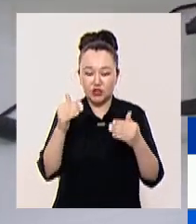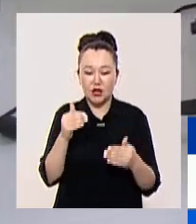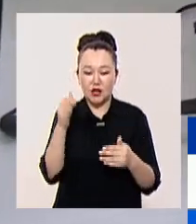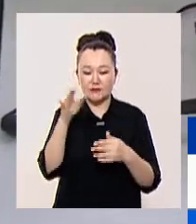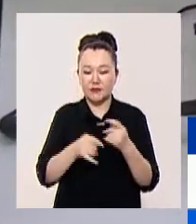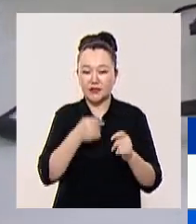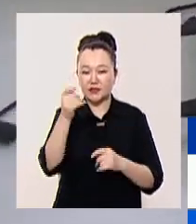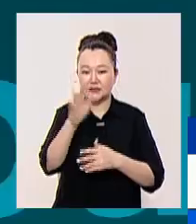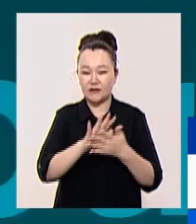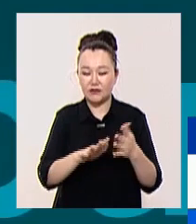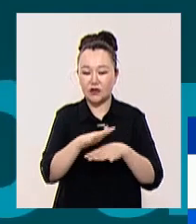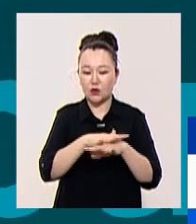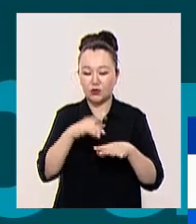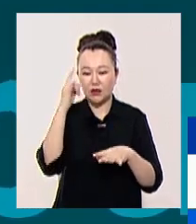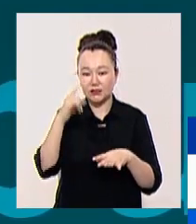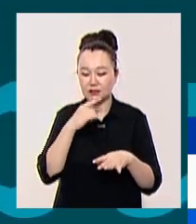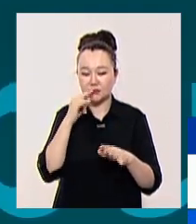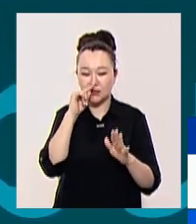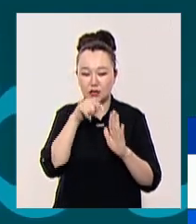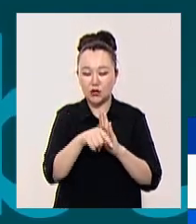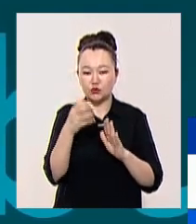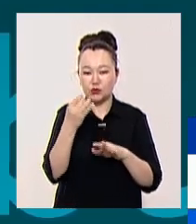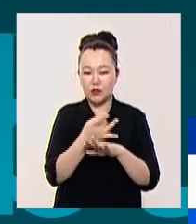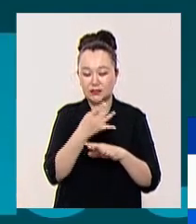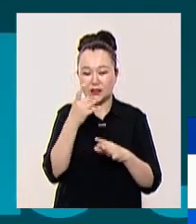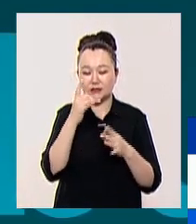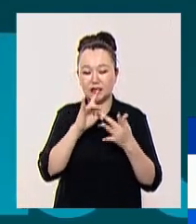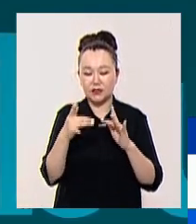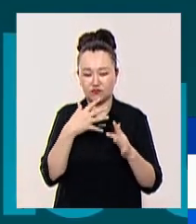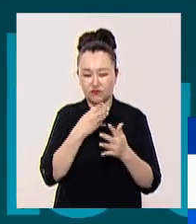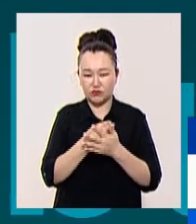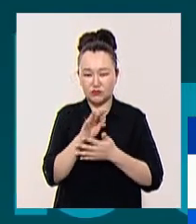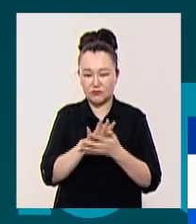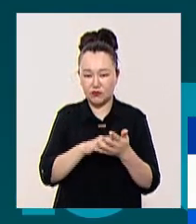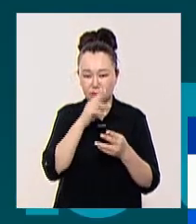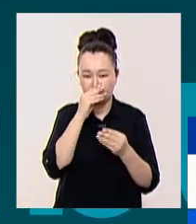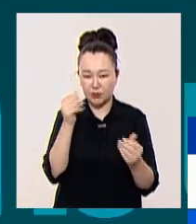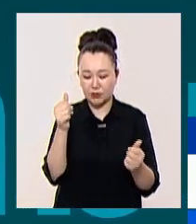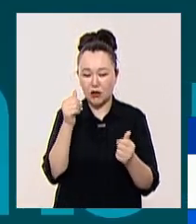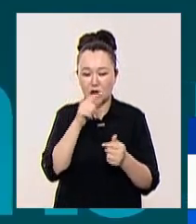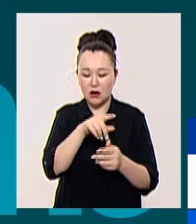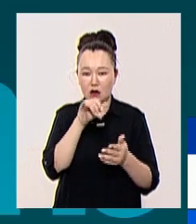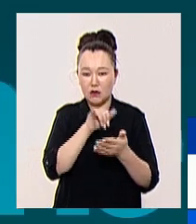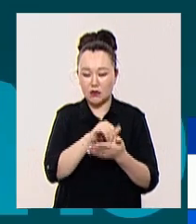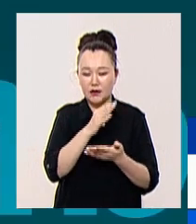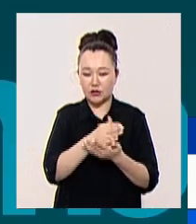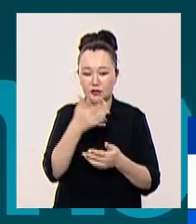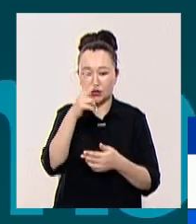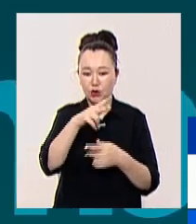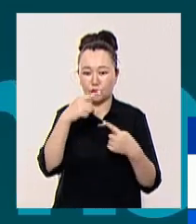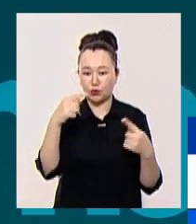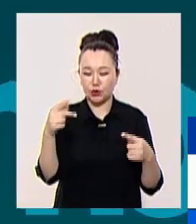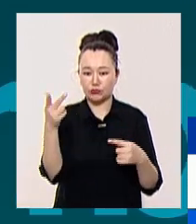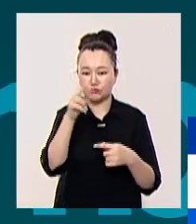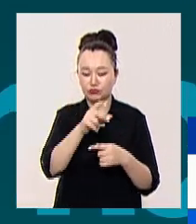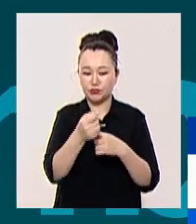подала заявку в Фонд народу Казахстана, но зайдя в очередной раз на сайт, своей заявки не обнаружила. Зато в разделе «Отклоненные» появились три других, причем